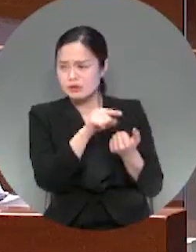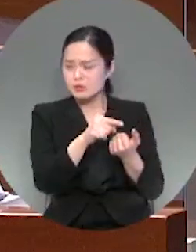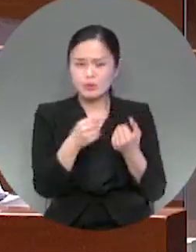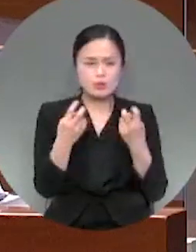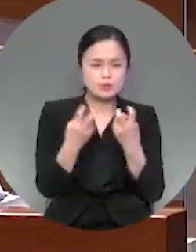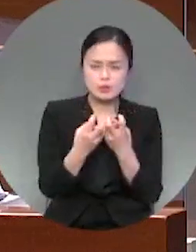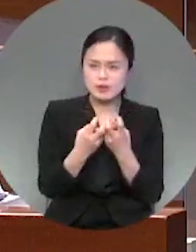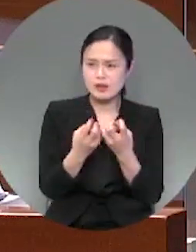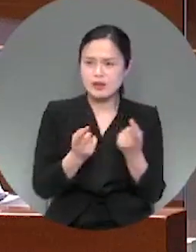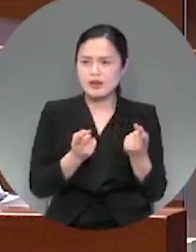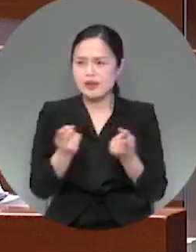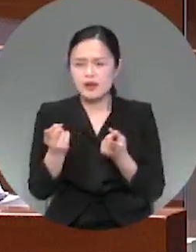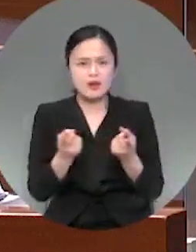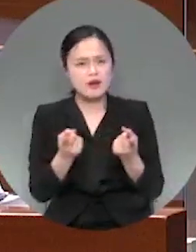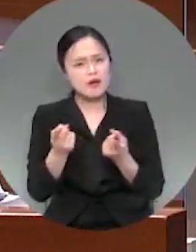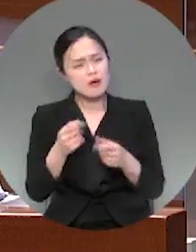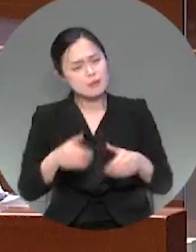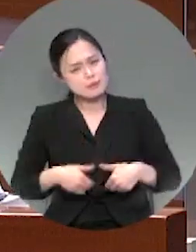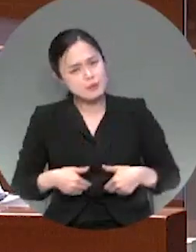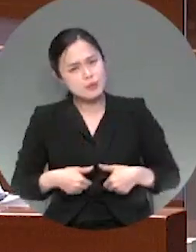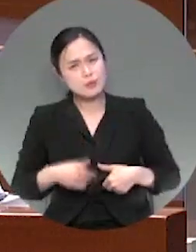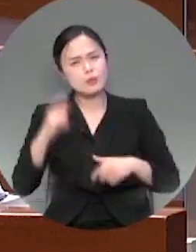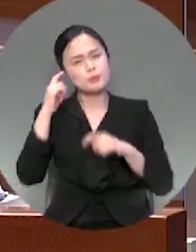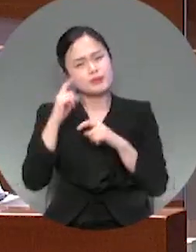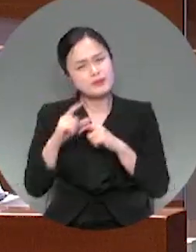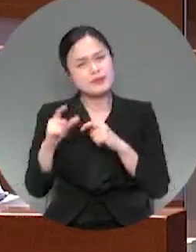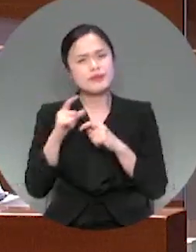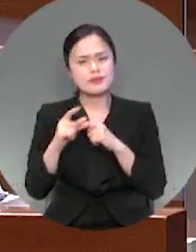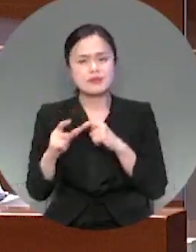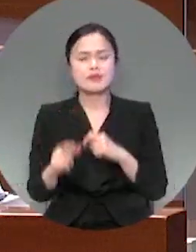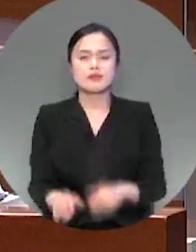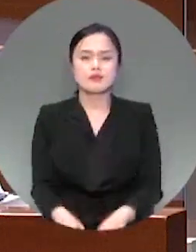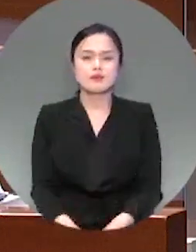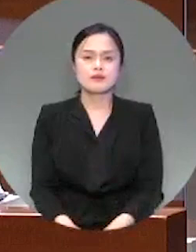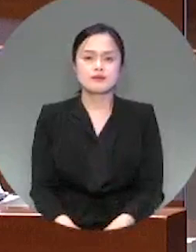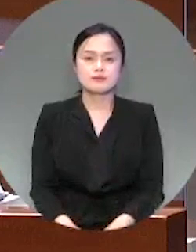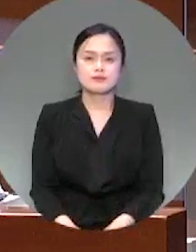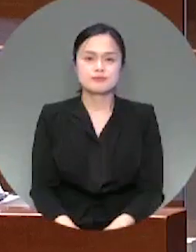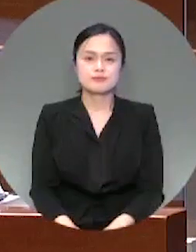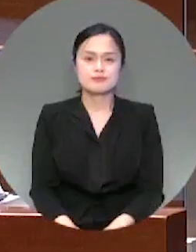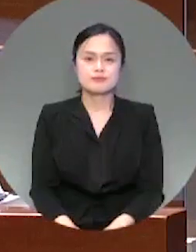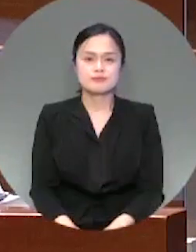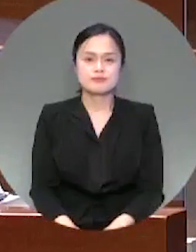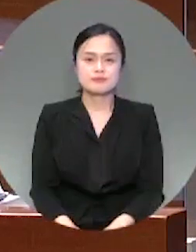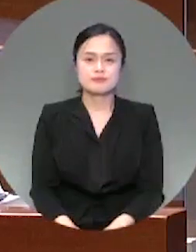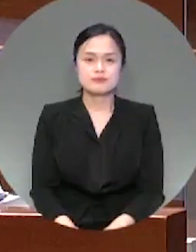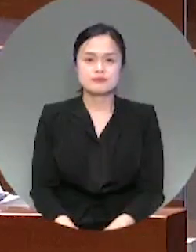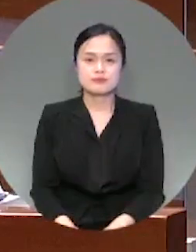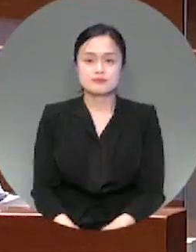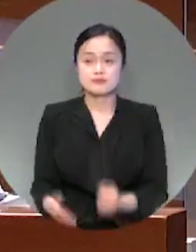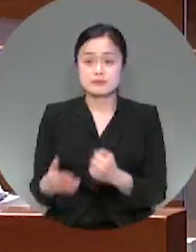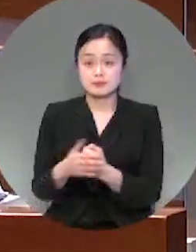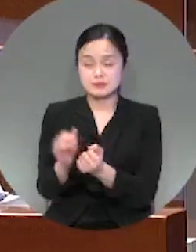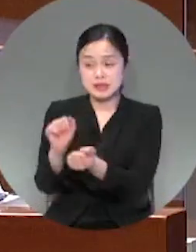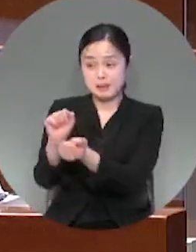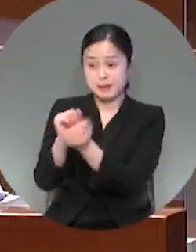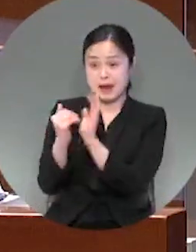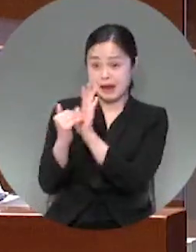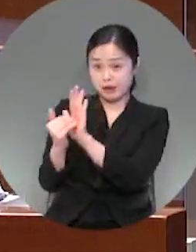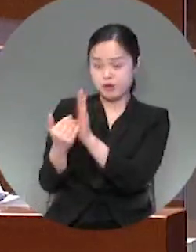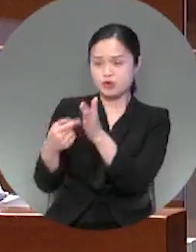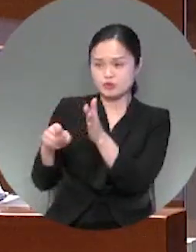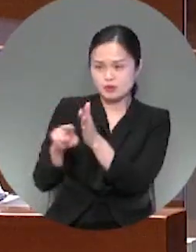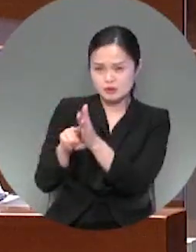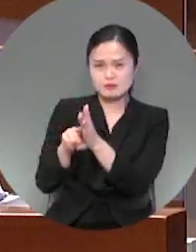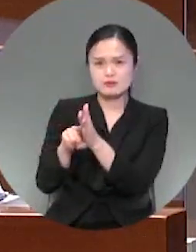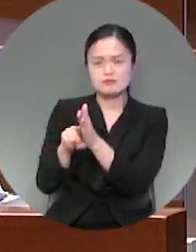잡을 건가에 대한 고민을 계속 하고 있습니다. 말씀하신 대로 이제 좀 더 방역 쪽에 투자를 하고 거리두기를 완화할 수